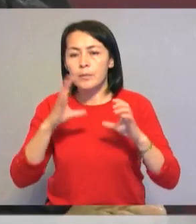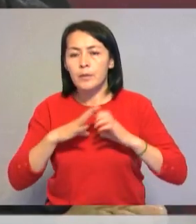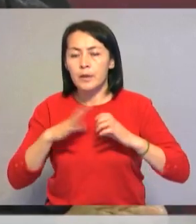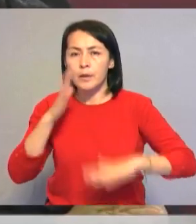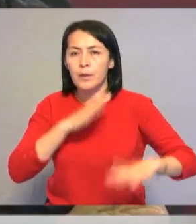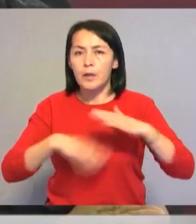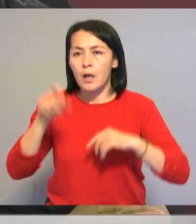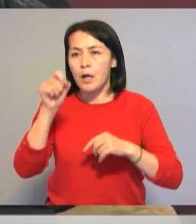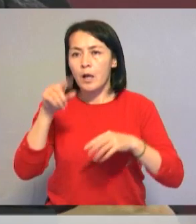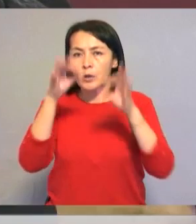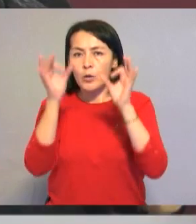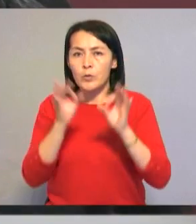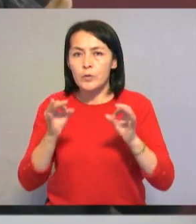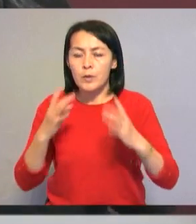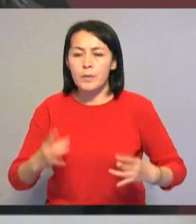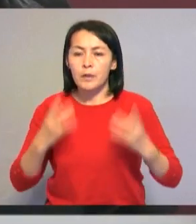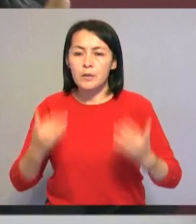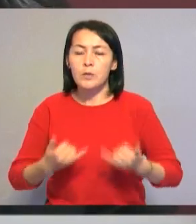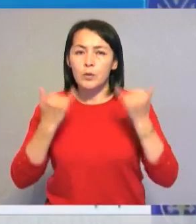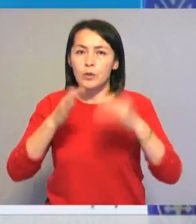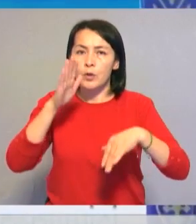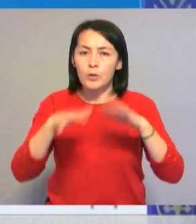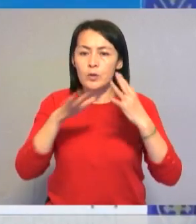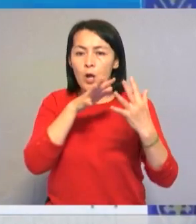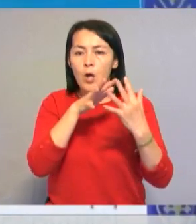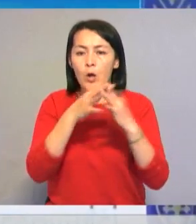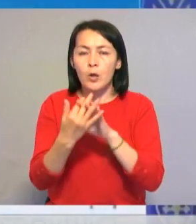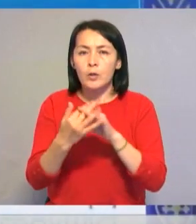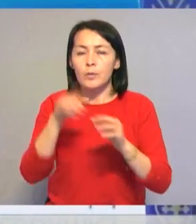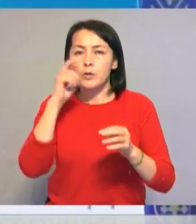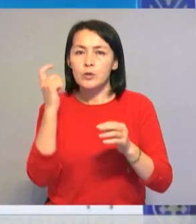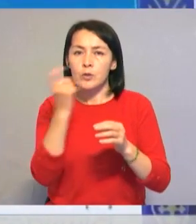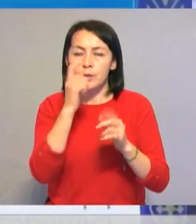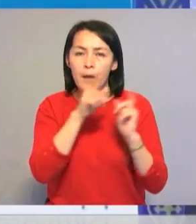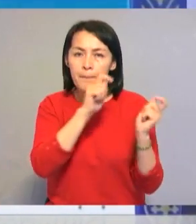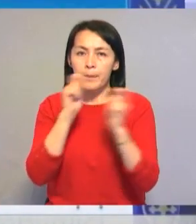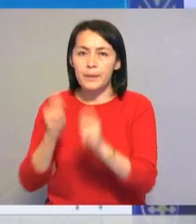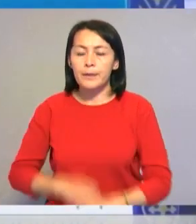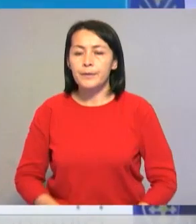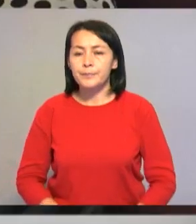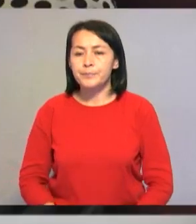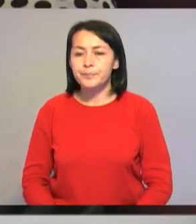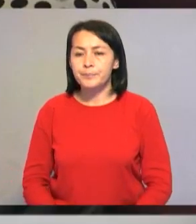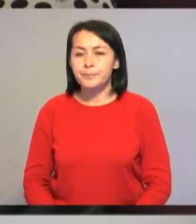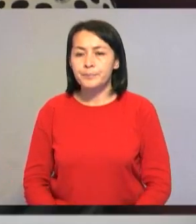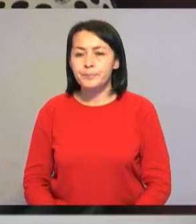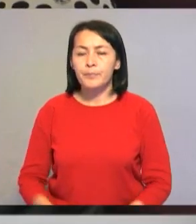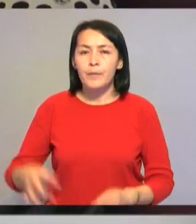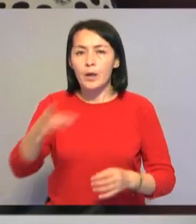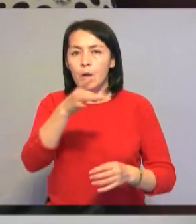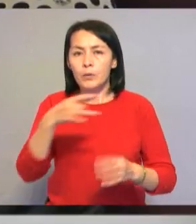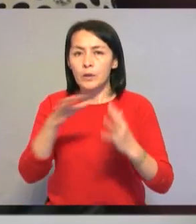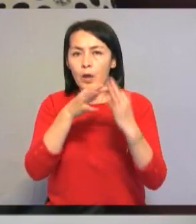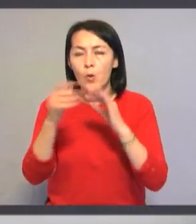мерекелі алтын күз мерекесімен құттықтап, үздік ауыл округтері мен шаруа қожалықтарын марапаттады. Ауданның